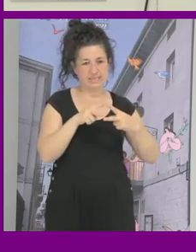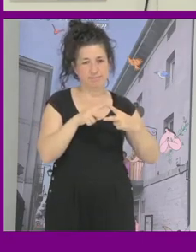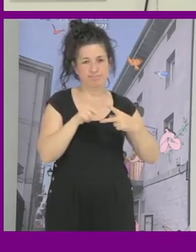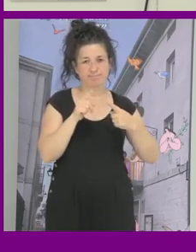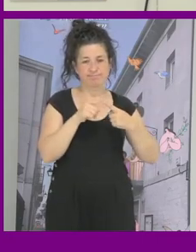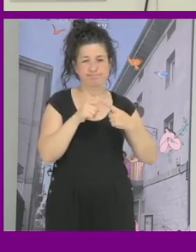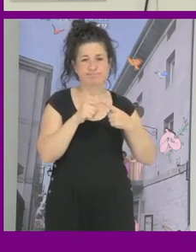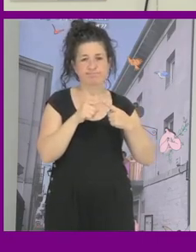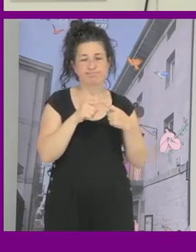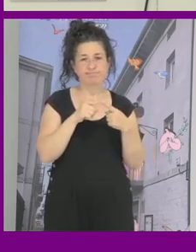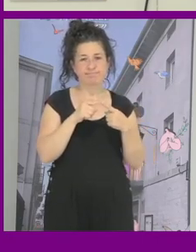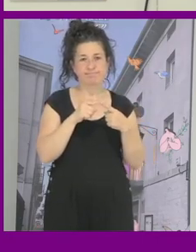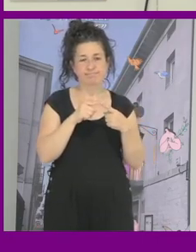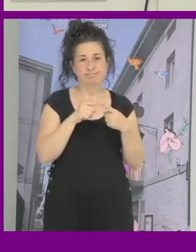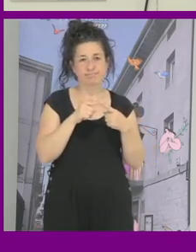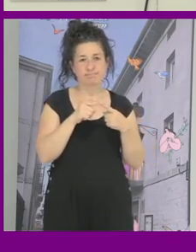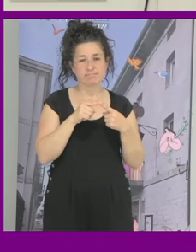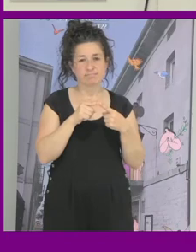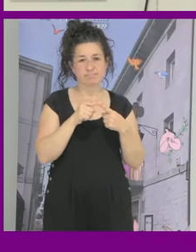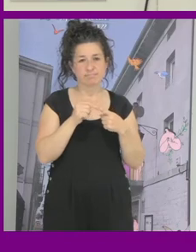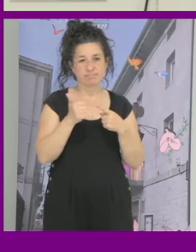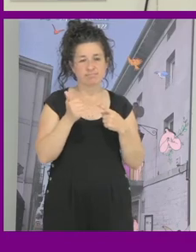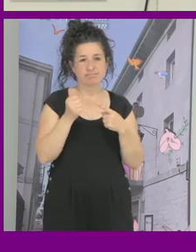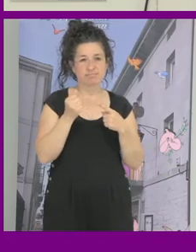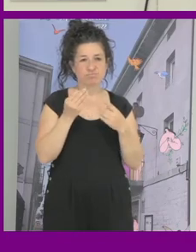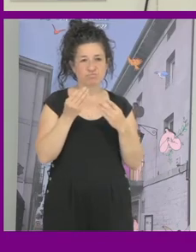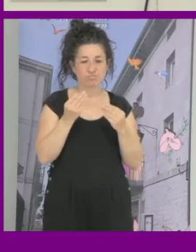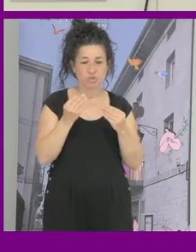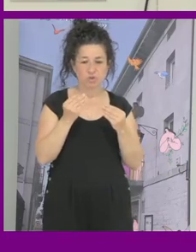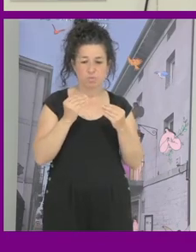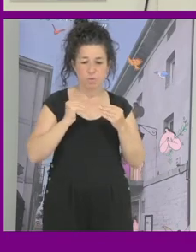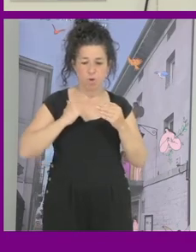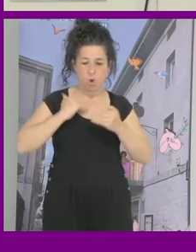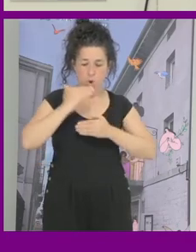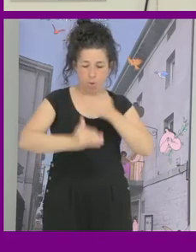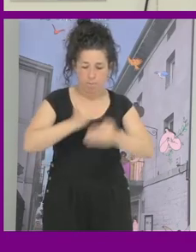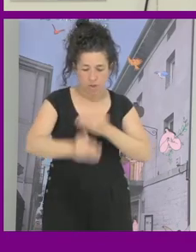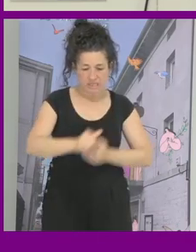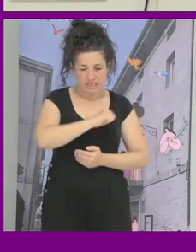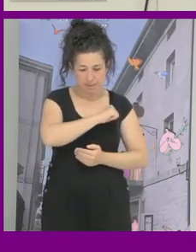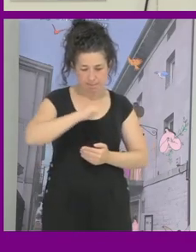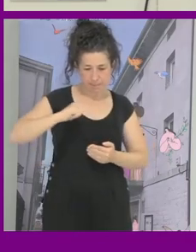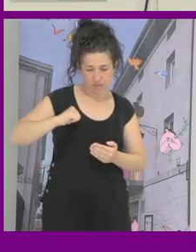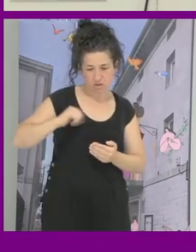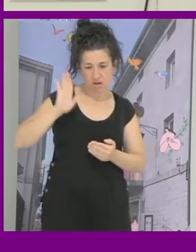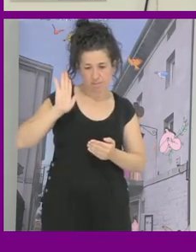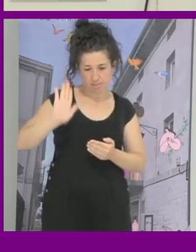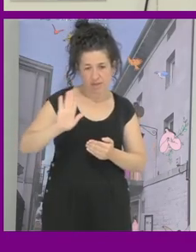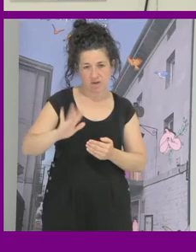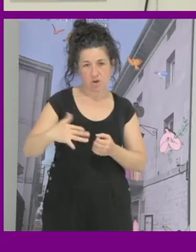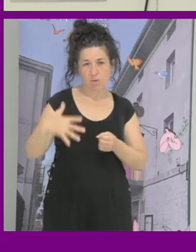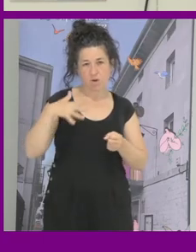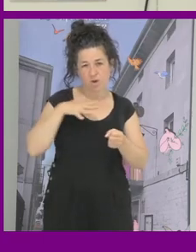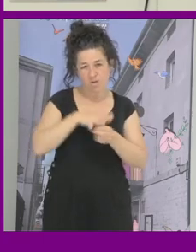Bat, bueno, asko nire prozesuan pertsonalean, baina eragin politiko oso handia